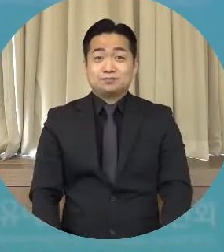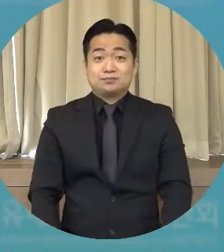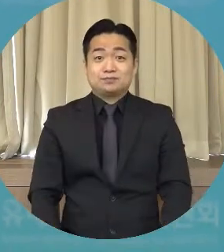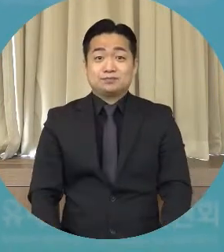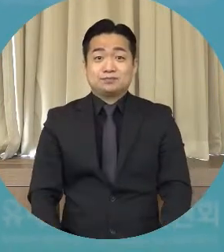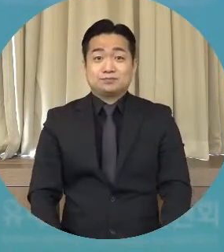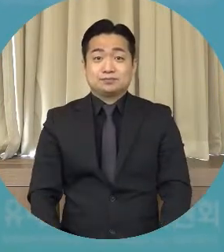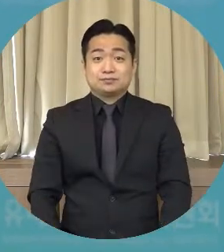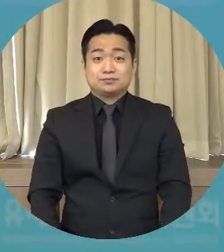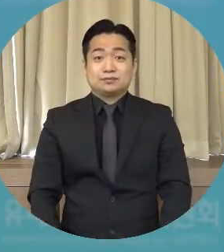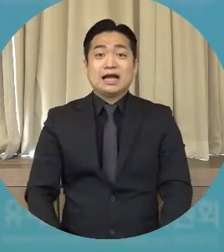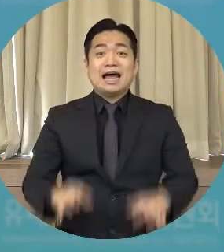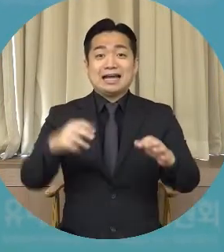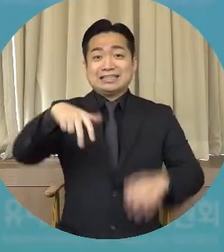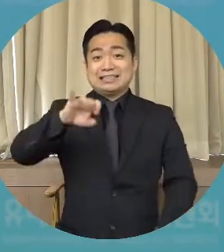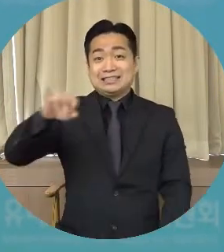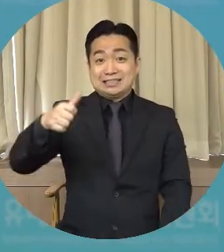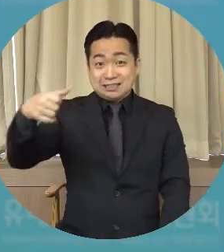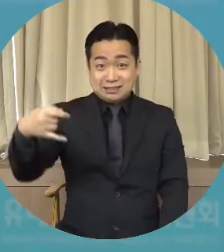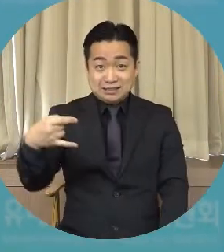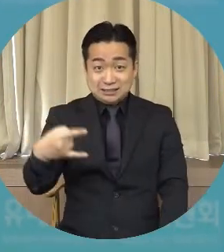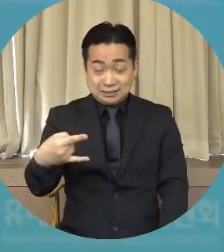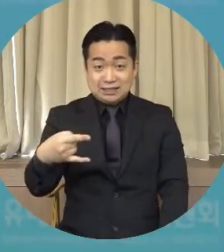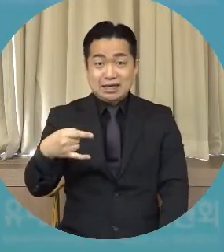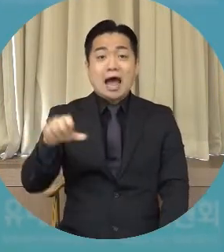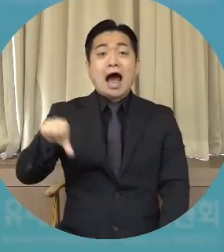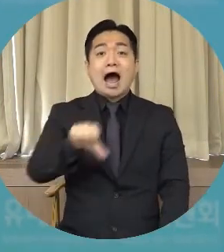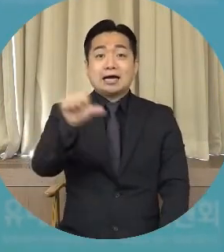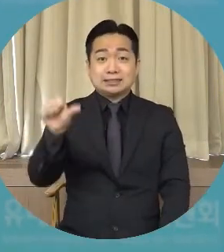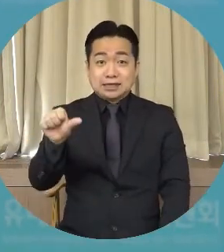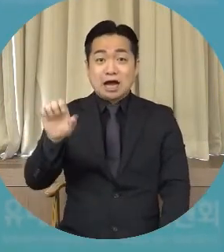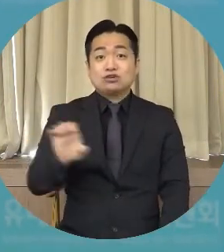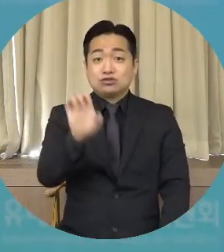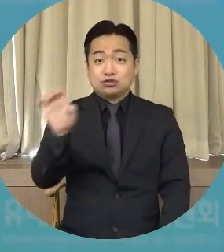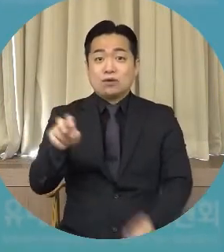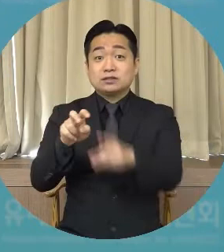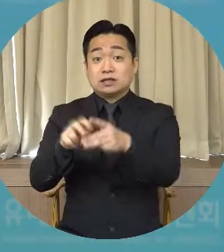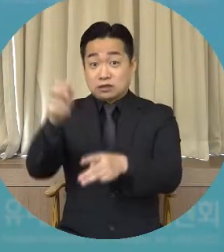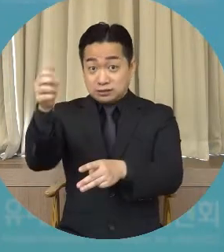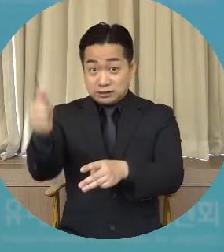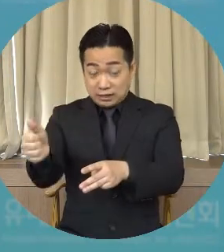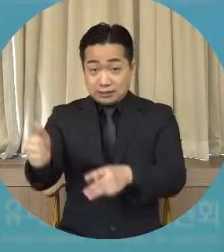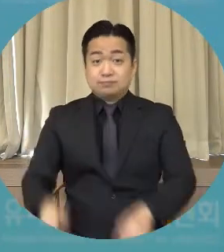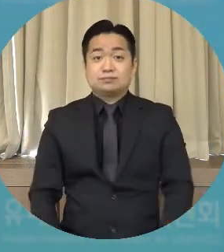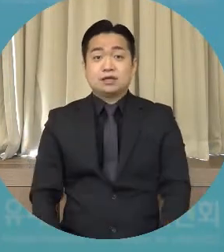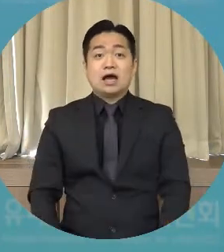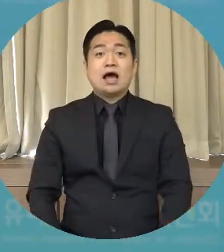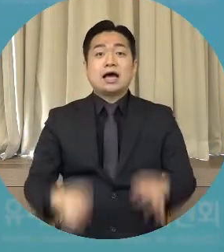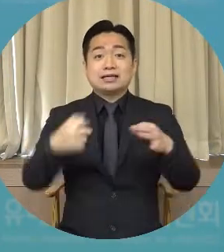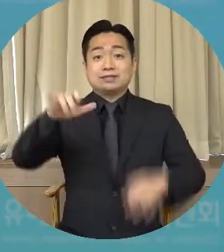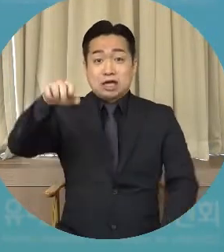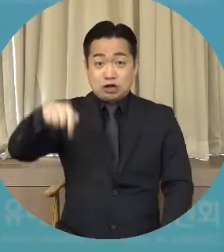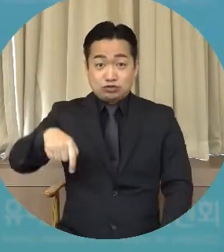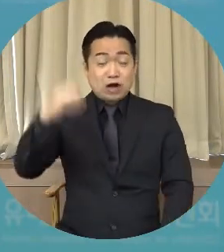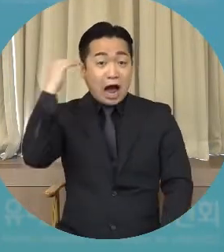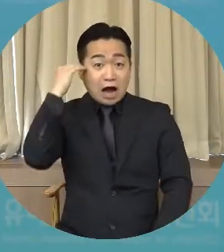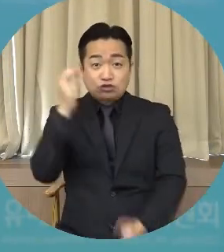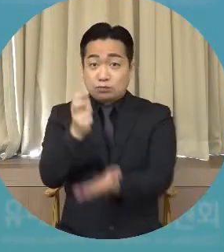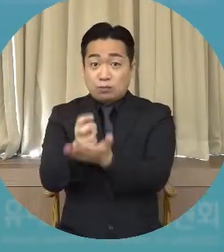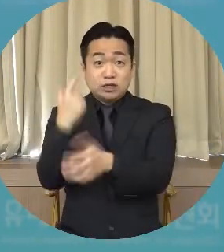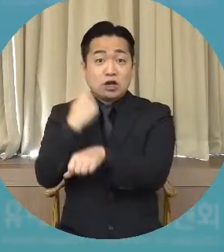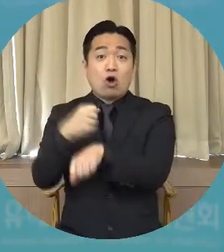아셈 노인인권정책센터 원장님, 김계홍 한국법제연구원 원장님,